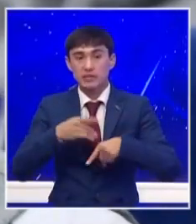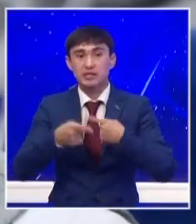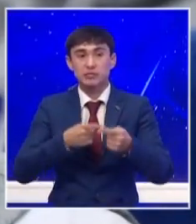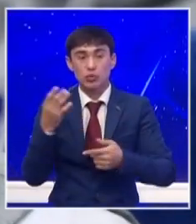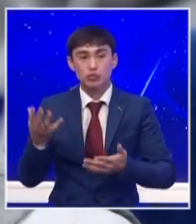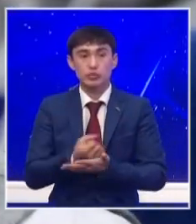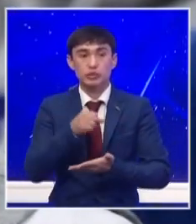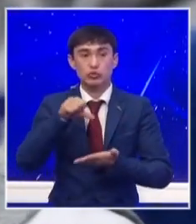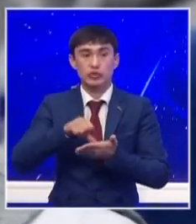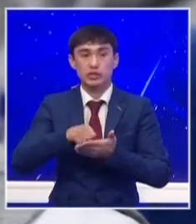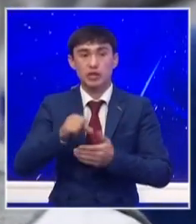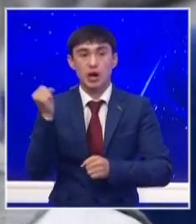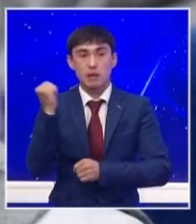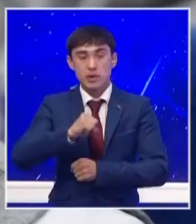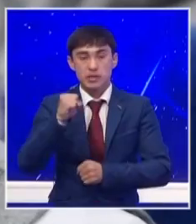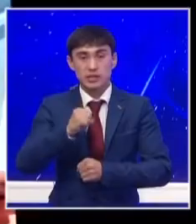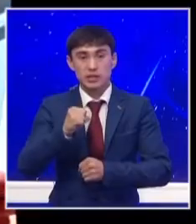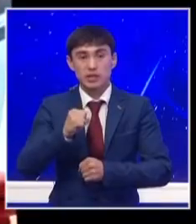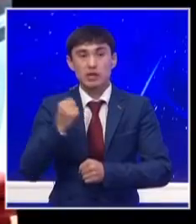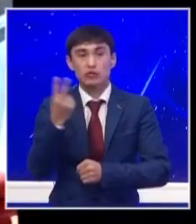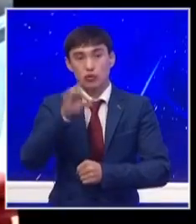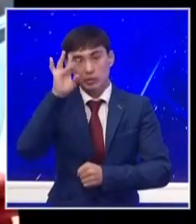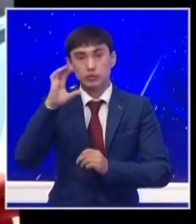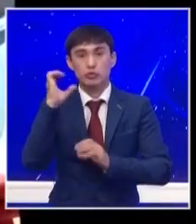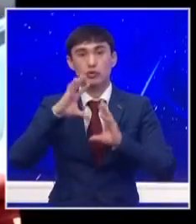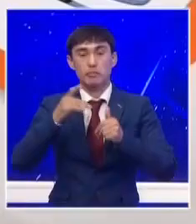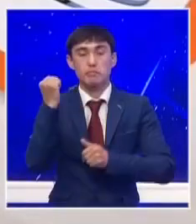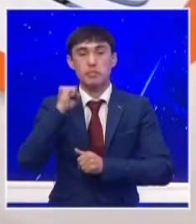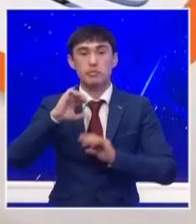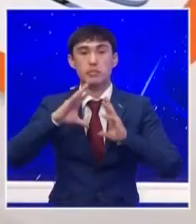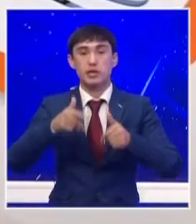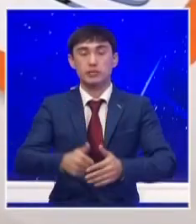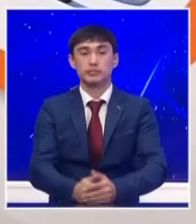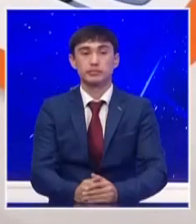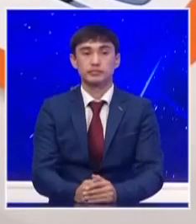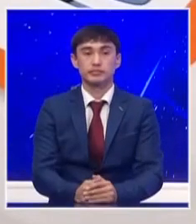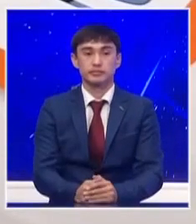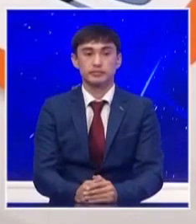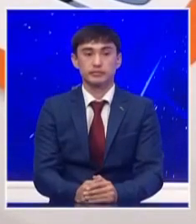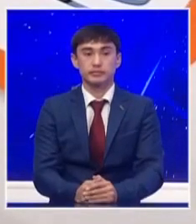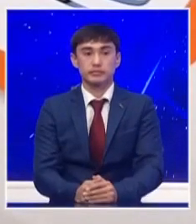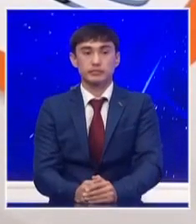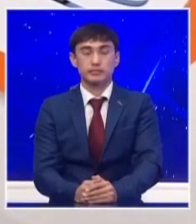стал успешным участником армрестлинга со в двукратным чемпионом мира армреслинг